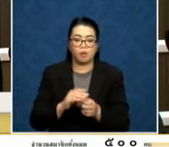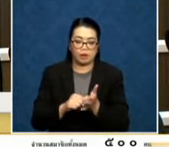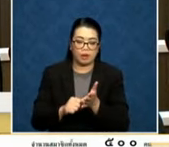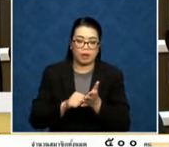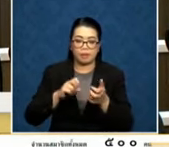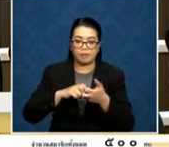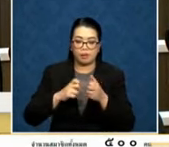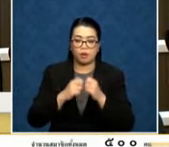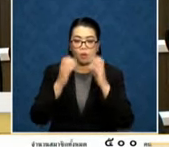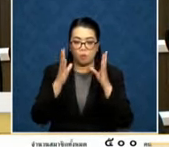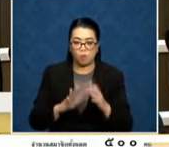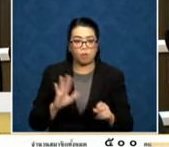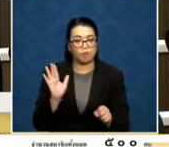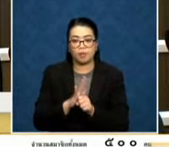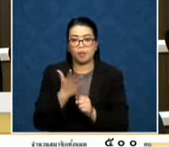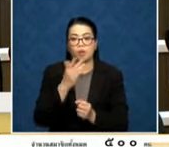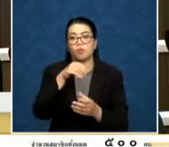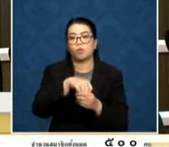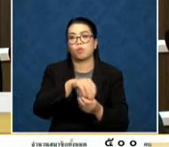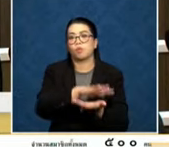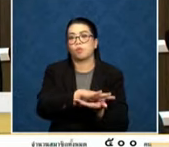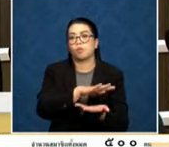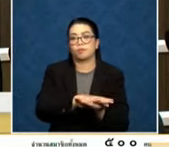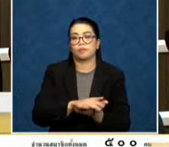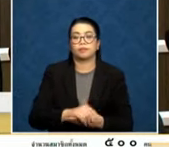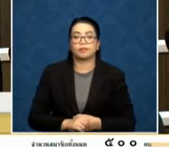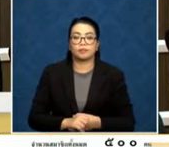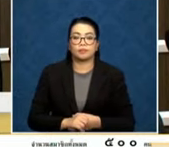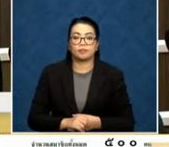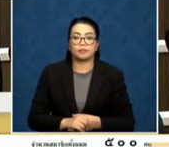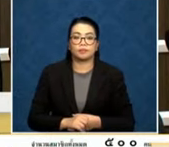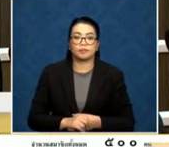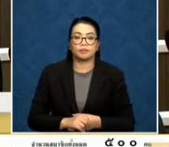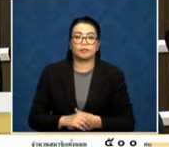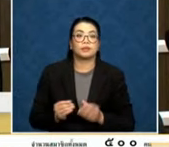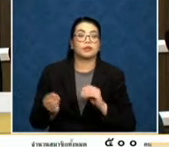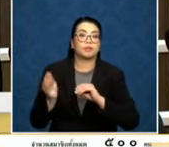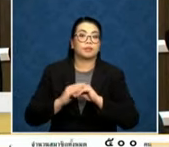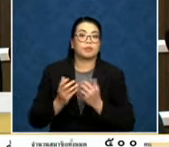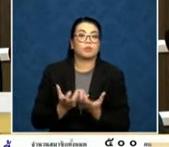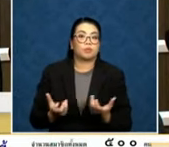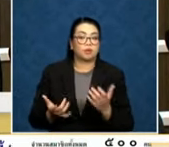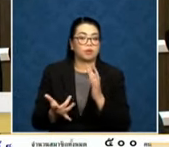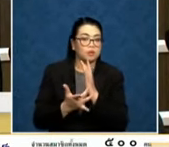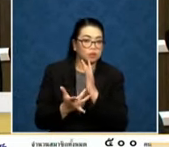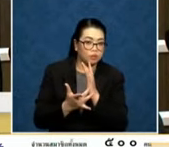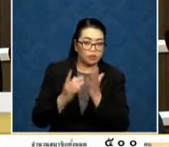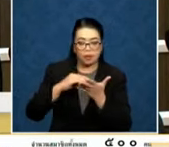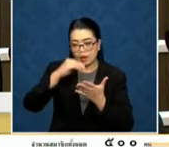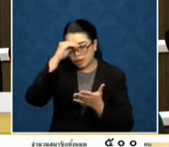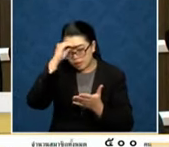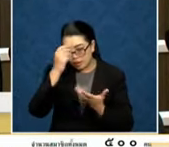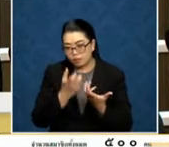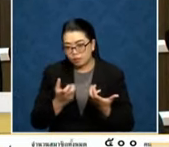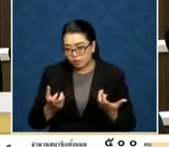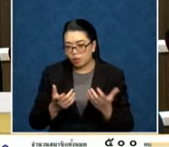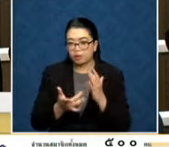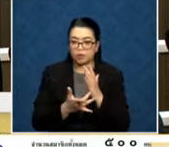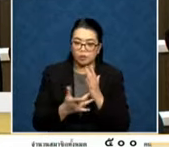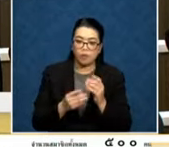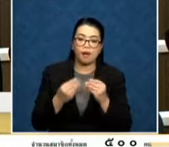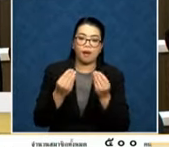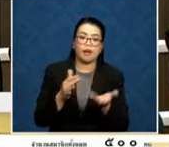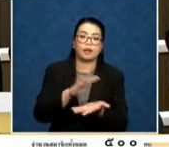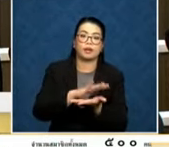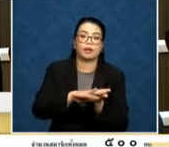ไขปัญหาครูขาดแคลนในโรงเรียนพร้อมทั้งเพิ่มอุปกรณ์เทคโนโลยีในการเรียนการสอน